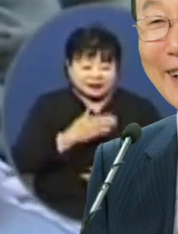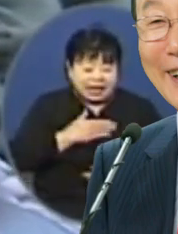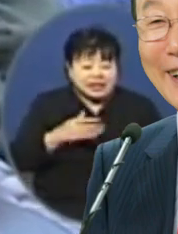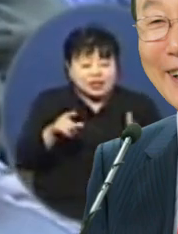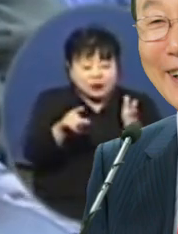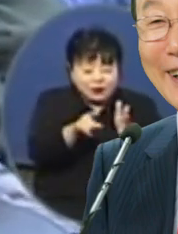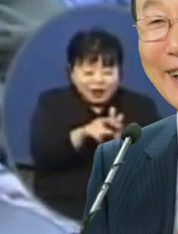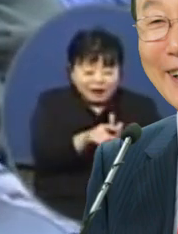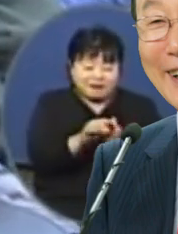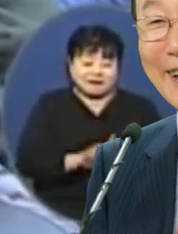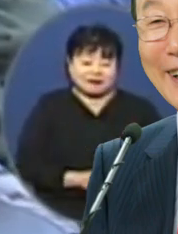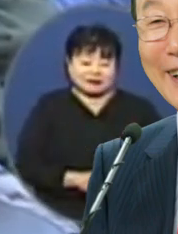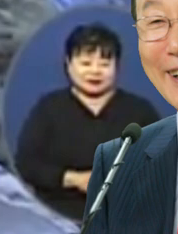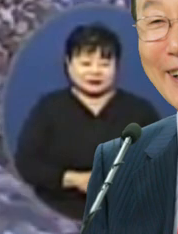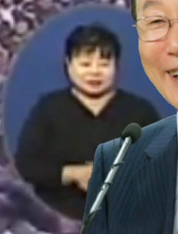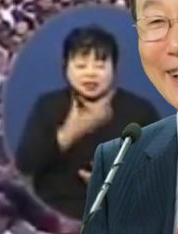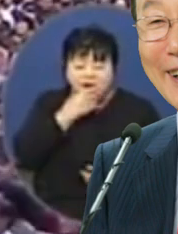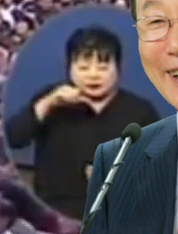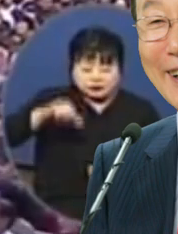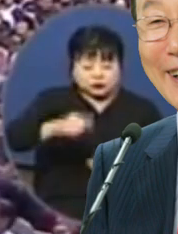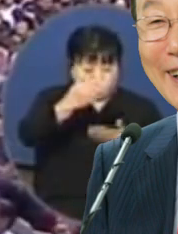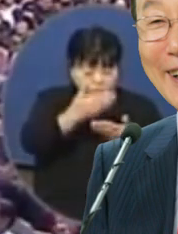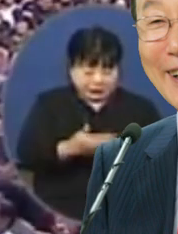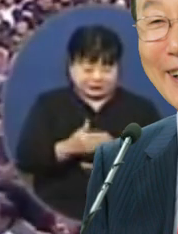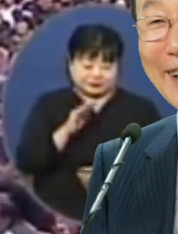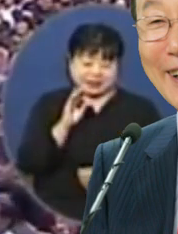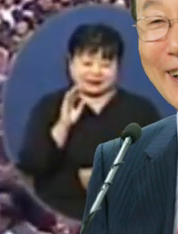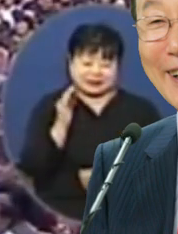위하여 저주를 받은 바 되사